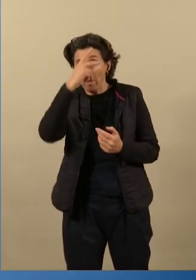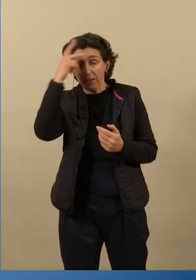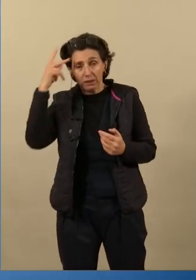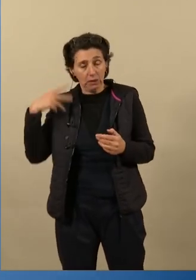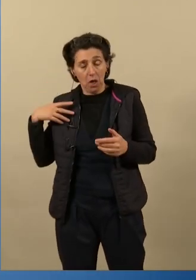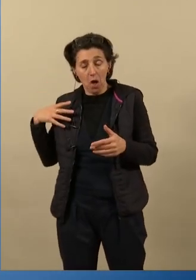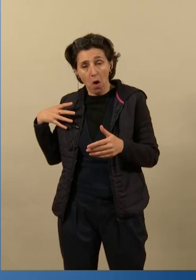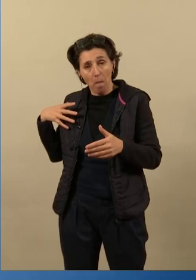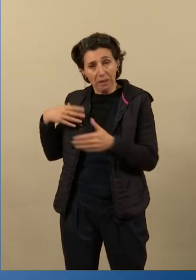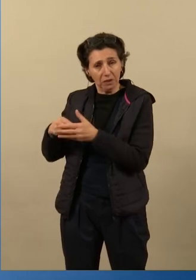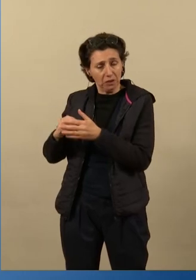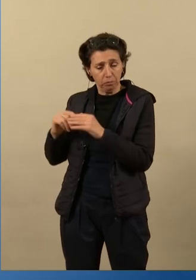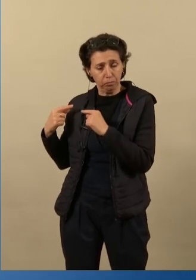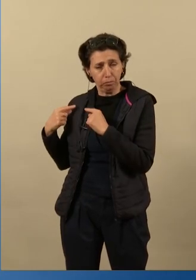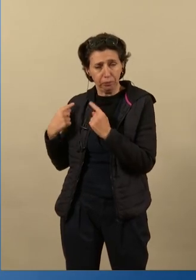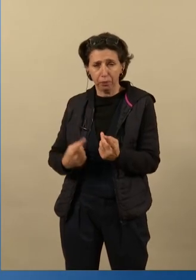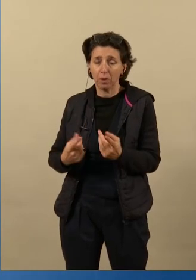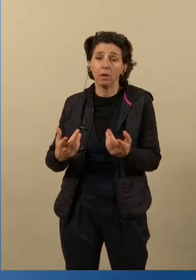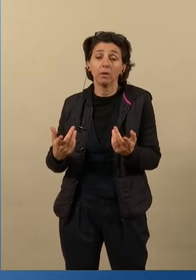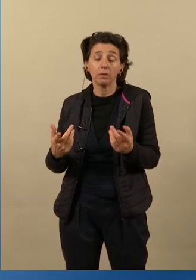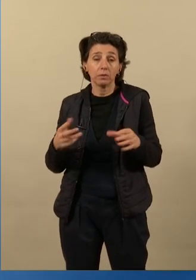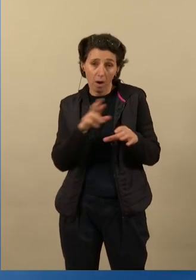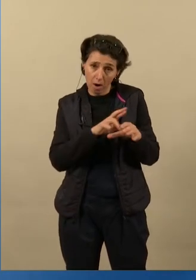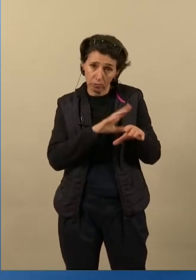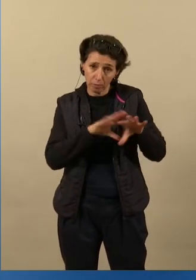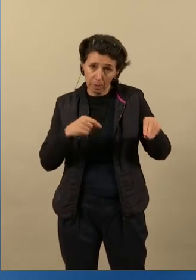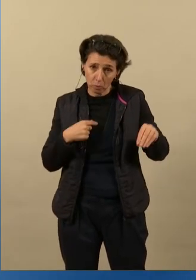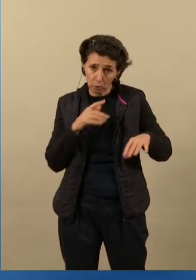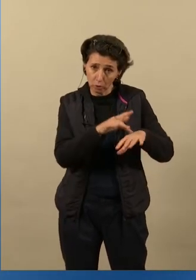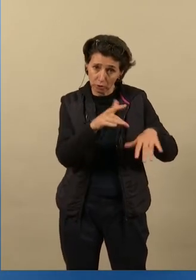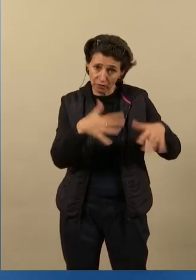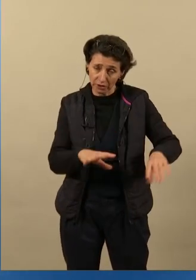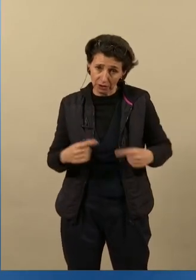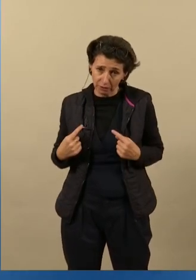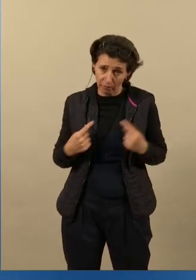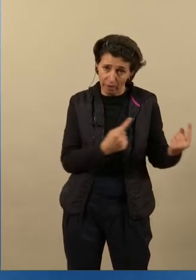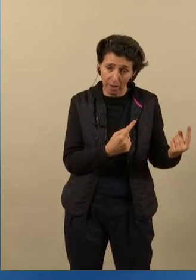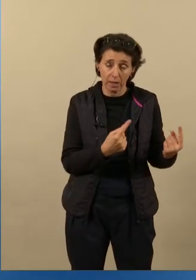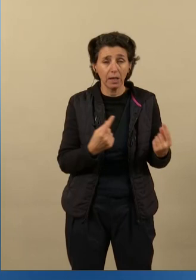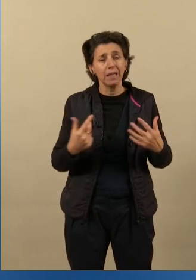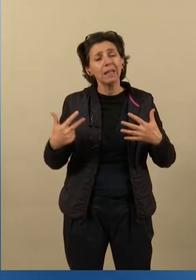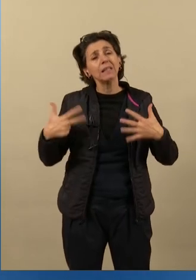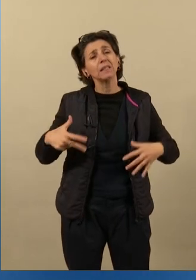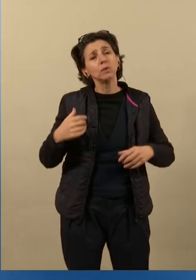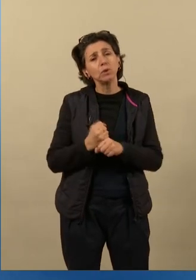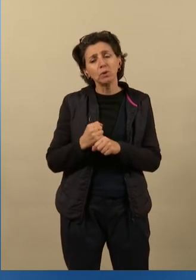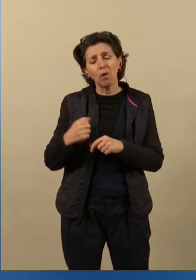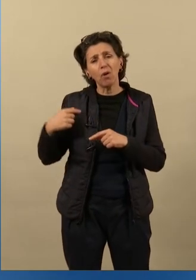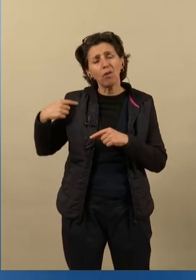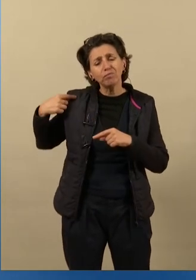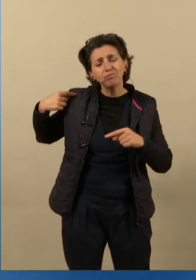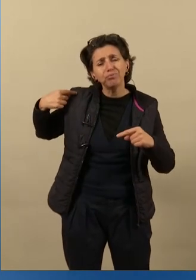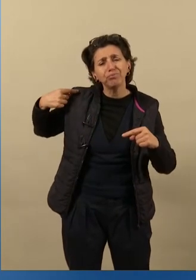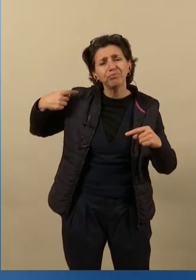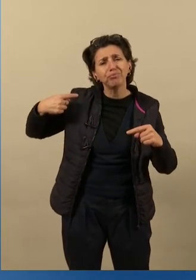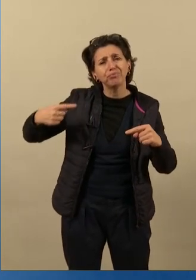concerne et pour être allé dans la région et pour avoir depuis 18 ans être